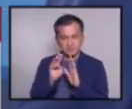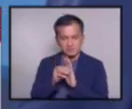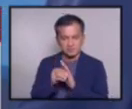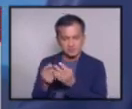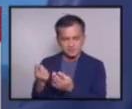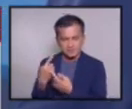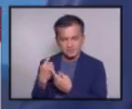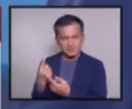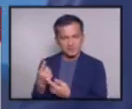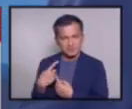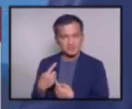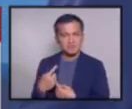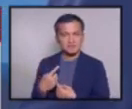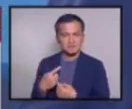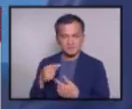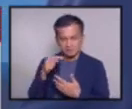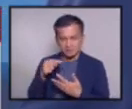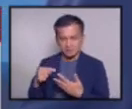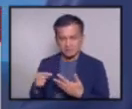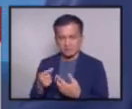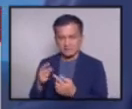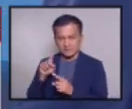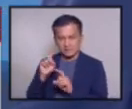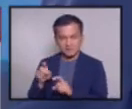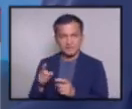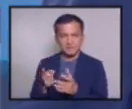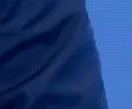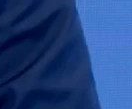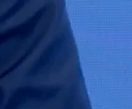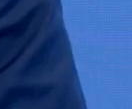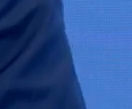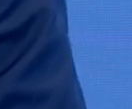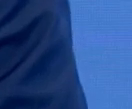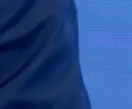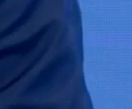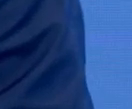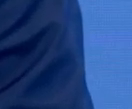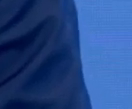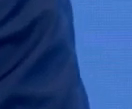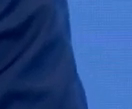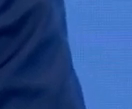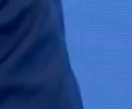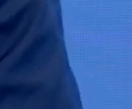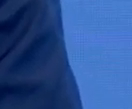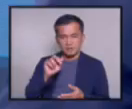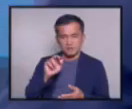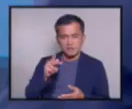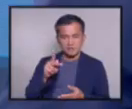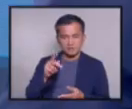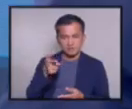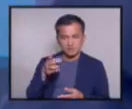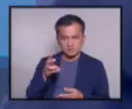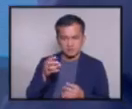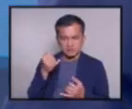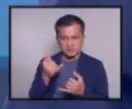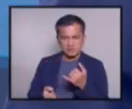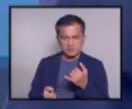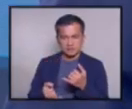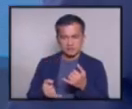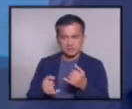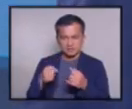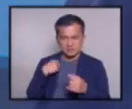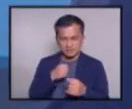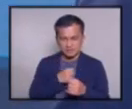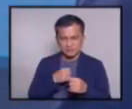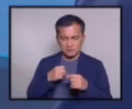para sagutin ang bawat tanong. Unang tanong, you ranked 26th in the last